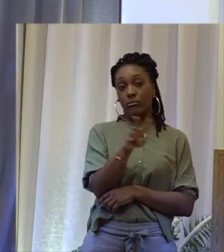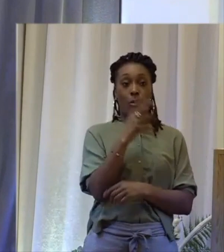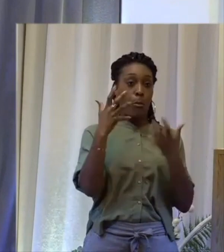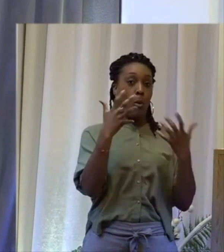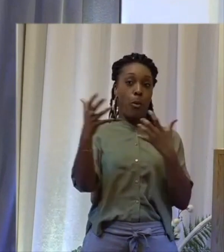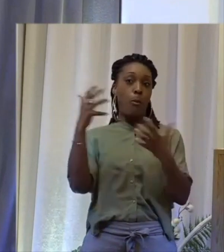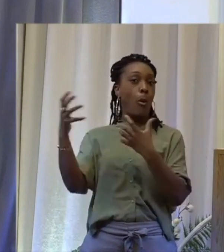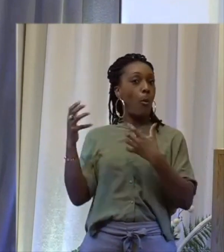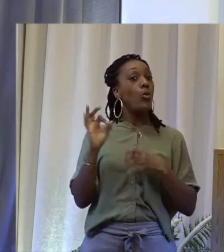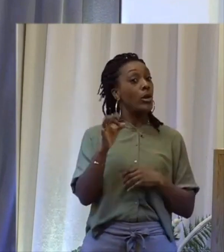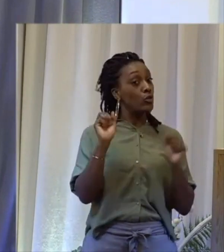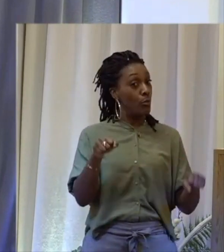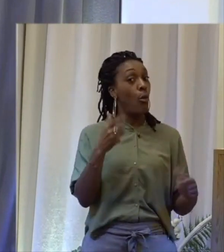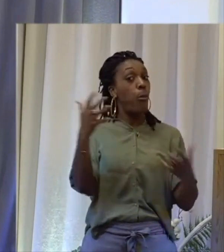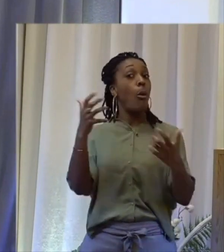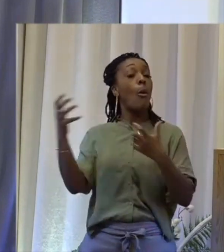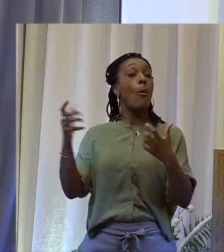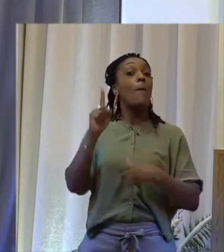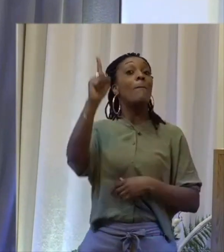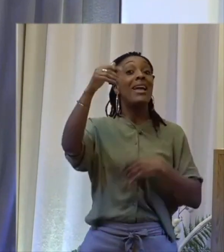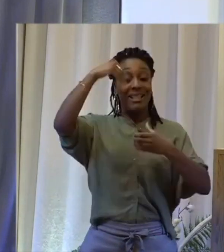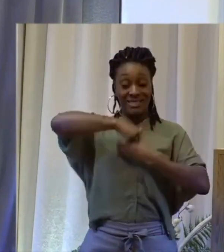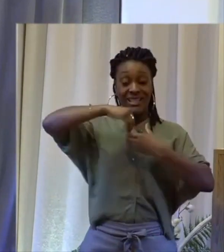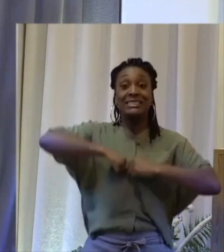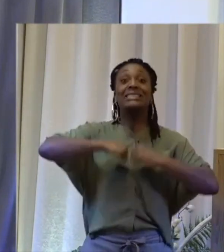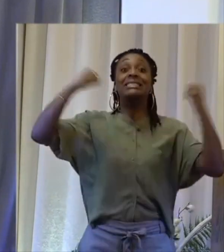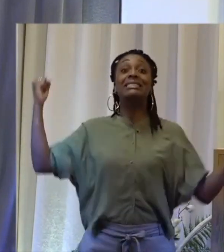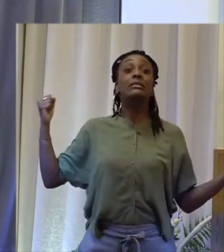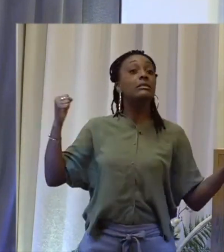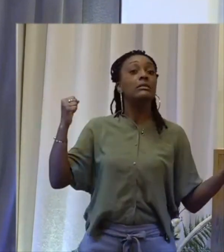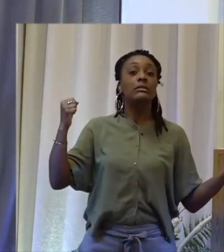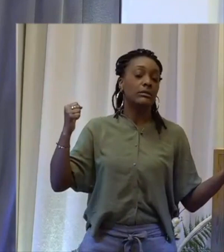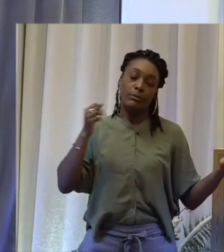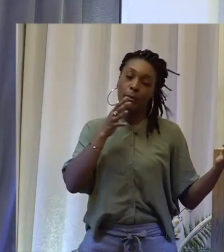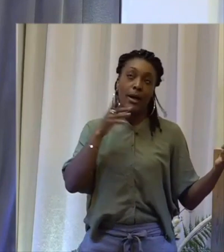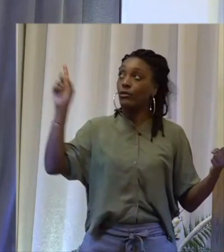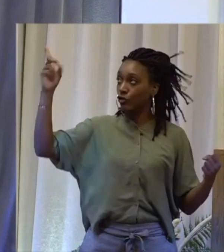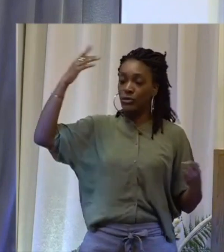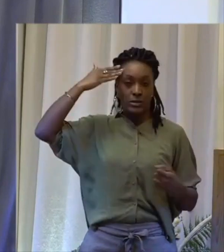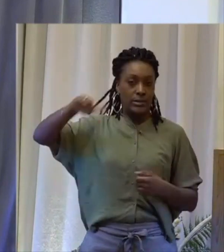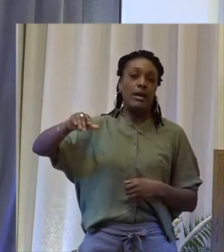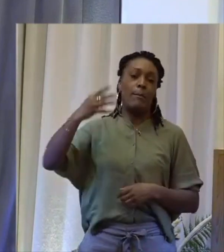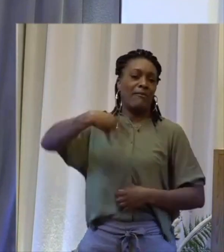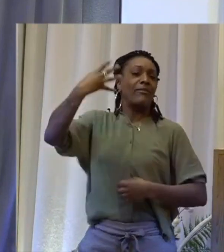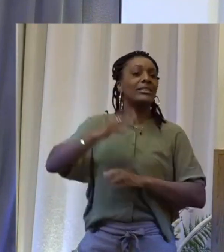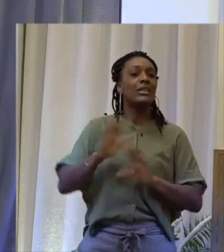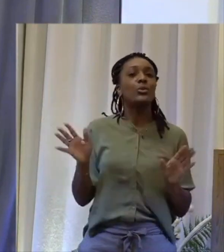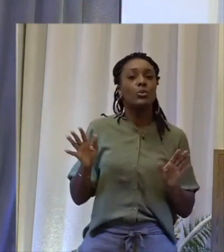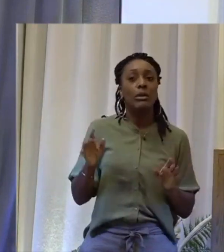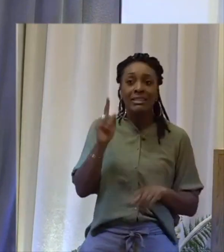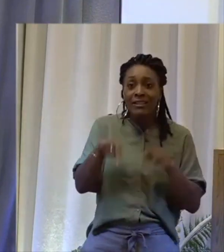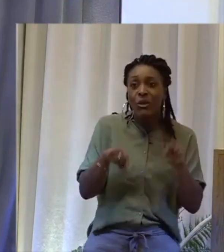ressort de la vie de la personne. Mais ce qui se passe dans le cœur, personne ne le sait. Parfois, on essaie de trouver du